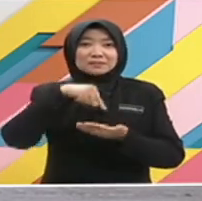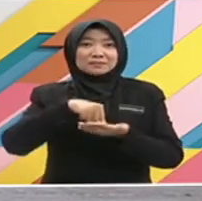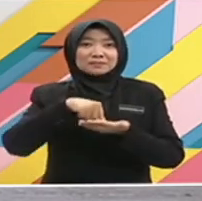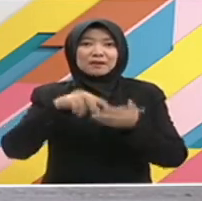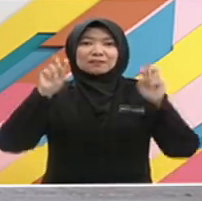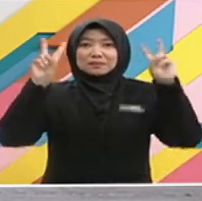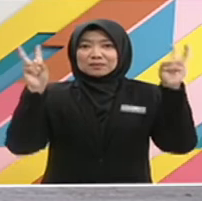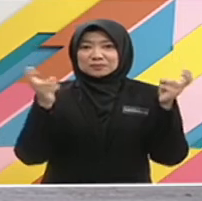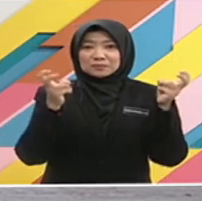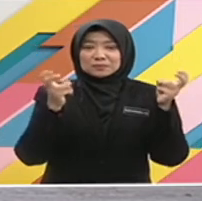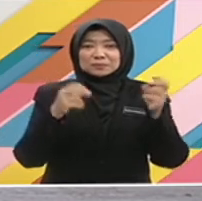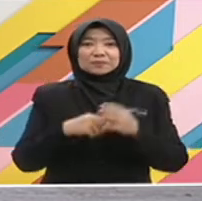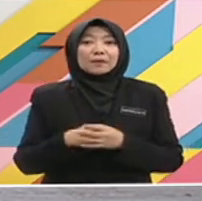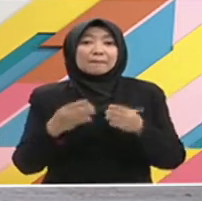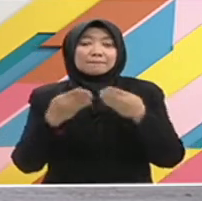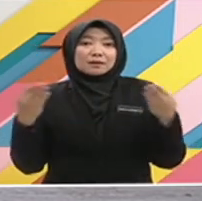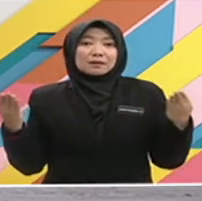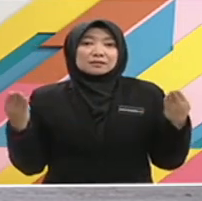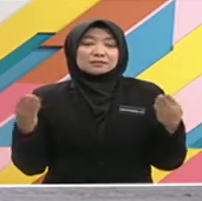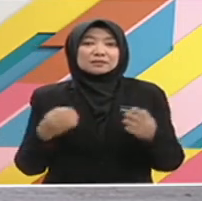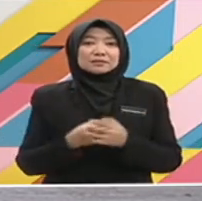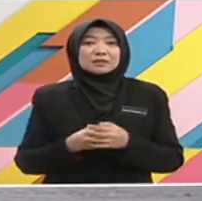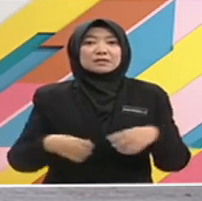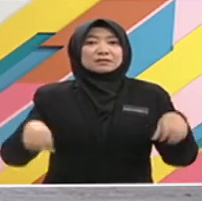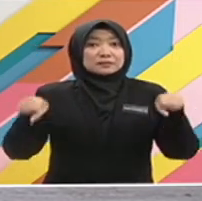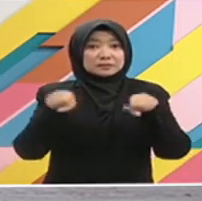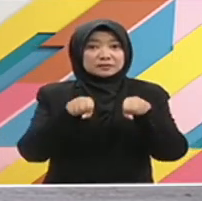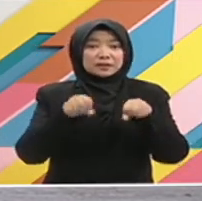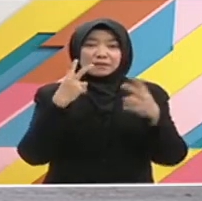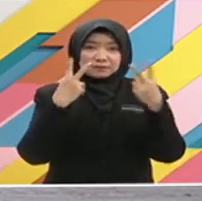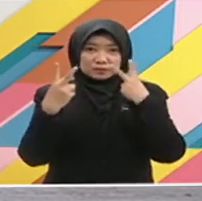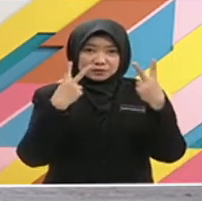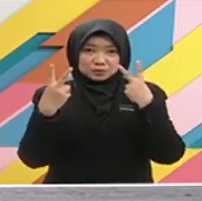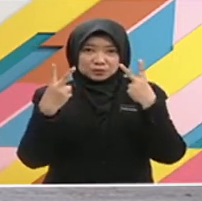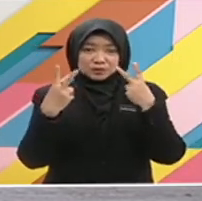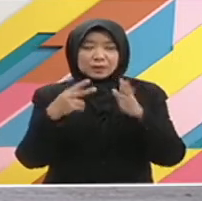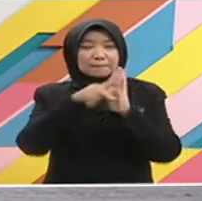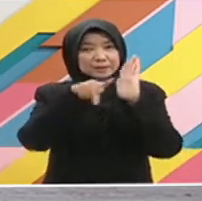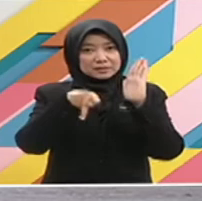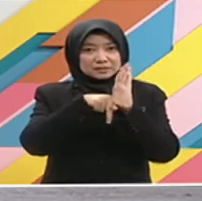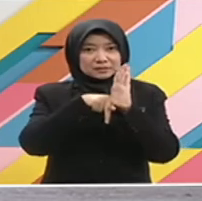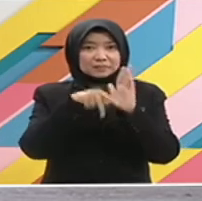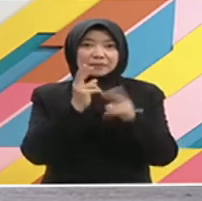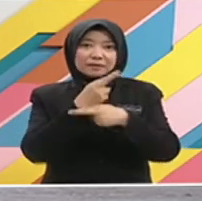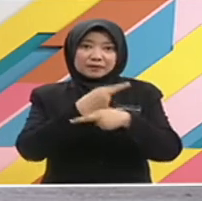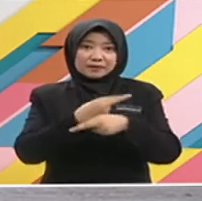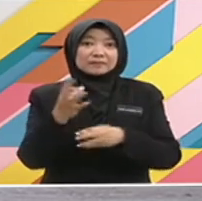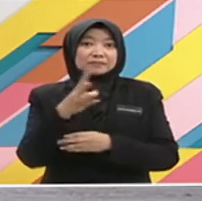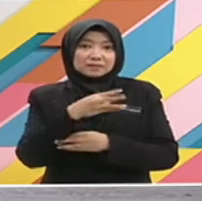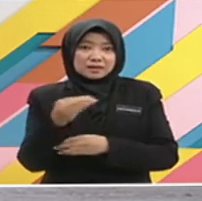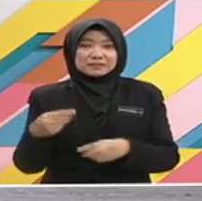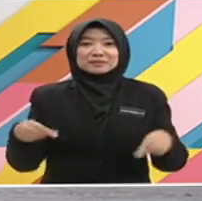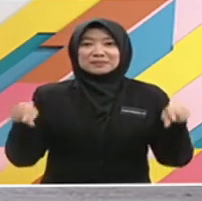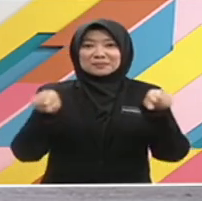kita adalah bahasa seni visual, prinsip rekaan dari segi imbangan. Ya, betul. Saya rasa mesti ada kena mengena